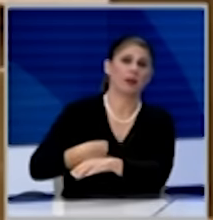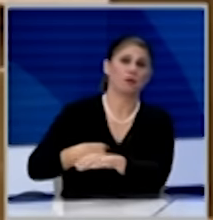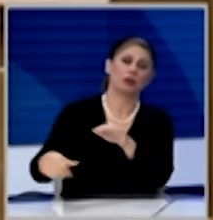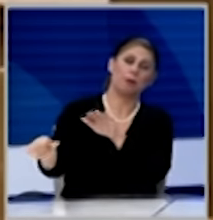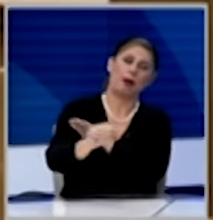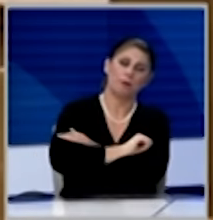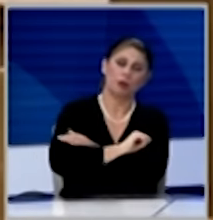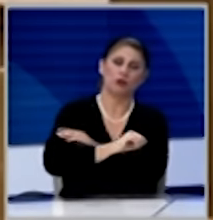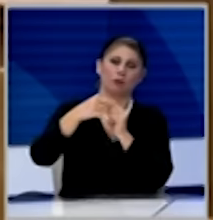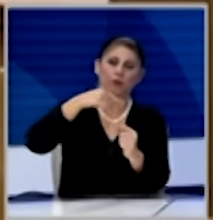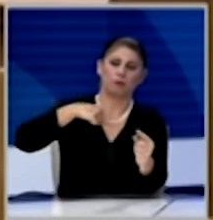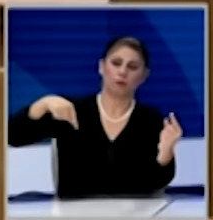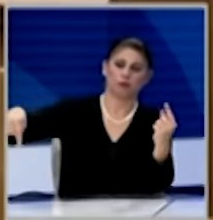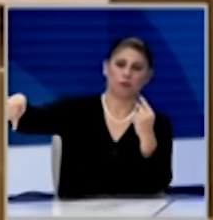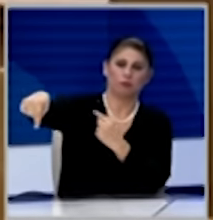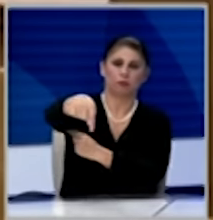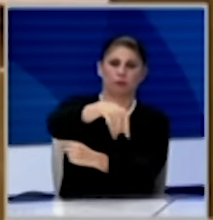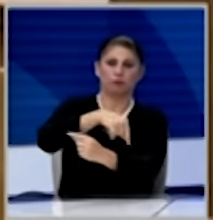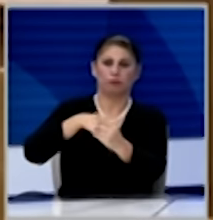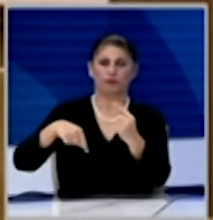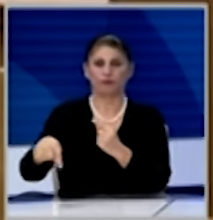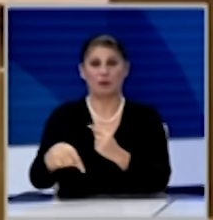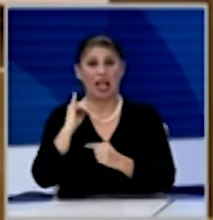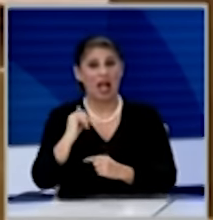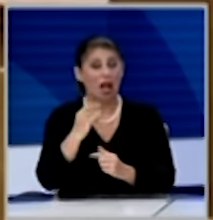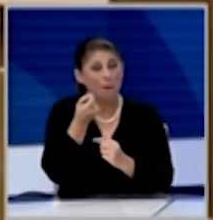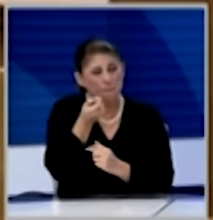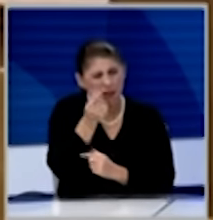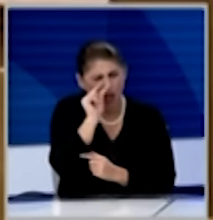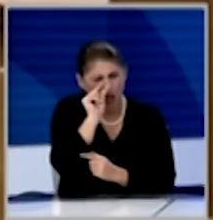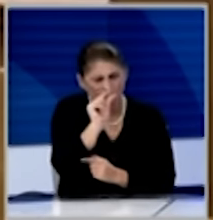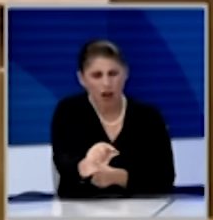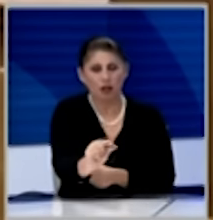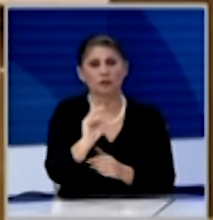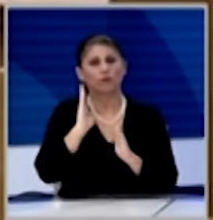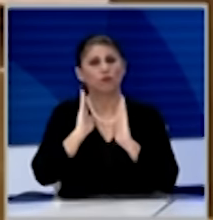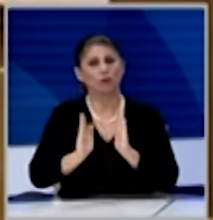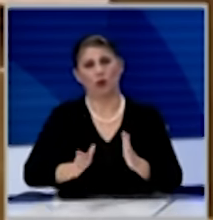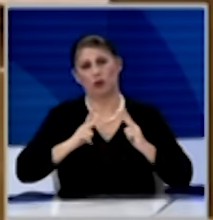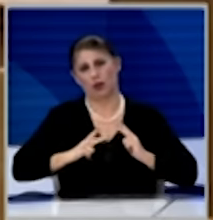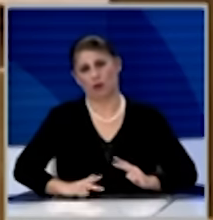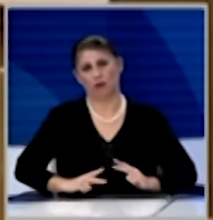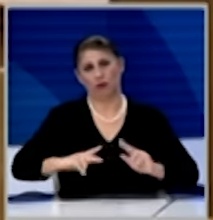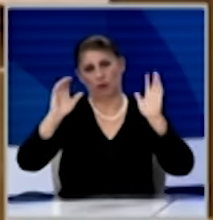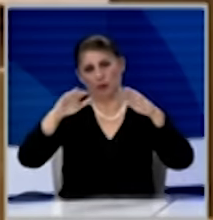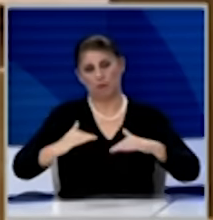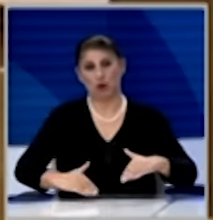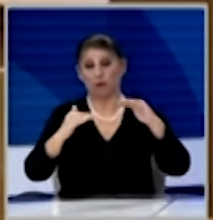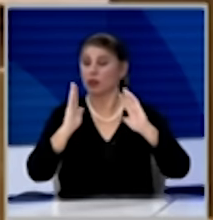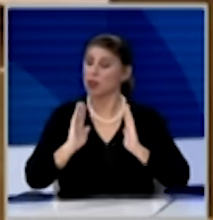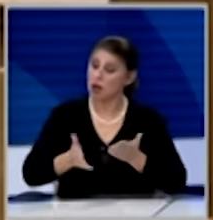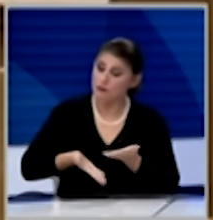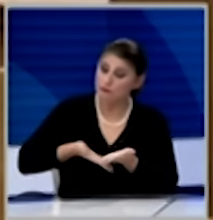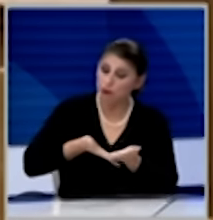φτού και απ την αρχή ακόμα και τα ελάχιστα που θα μπορούσαν να ανακουφίσουν τους πλημμυροπαθείς να τους βοηθήσουν να